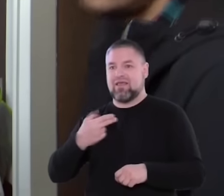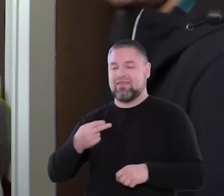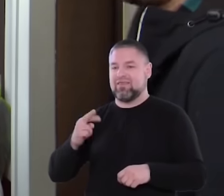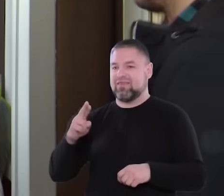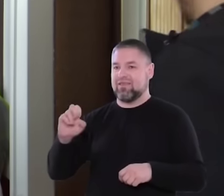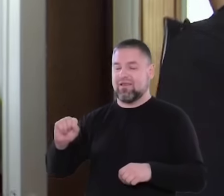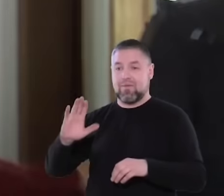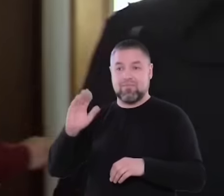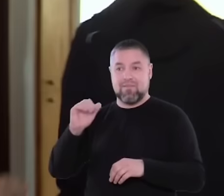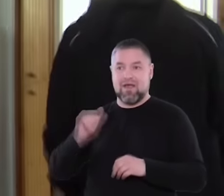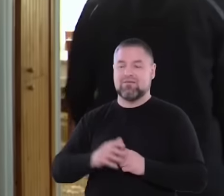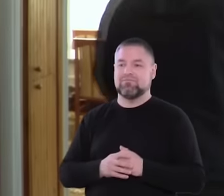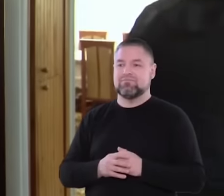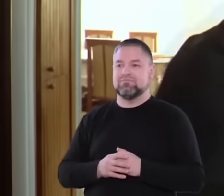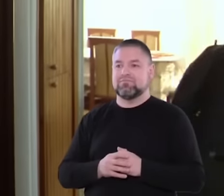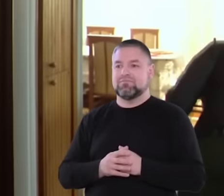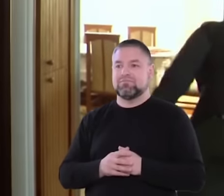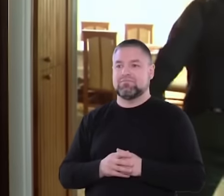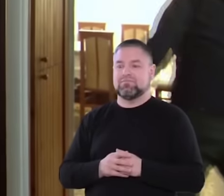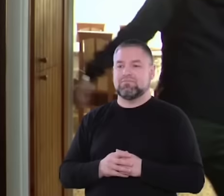Pa.